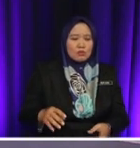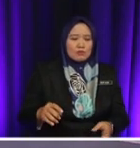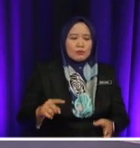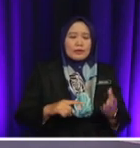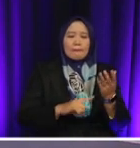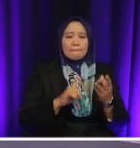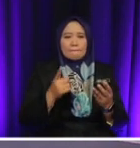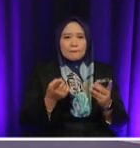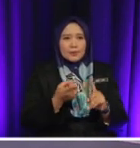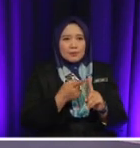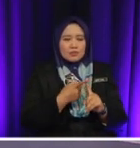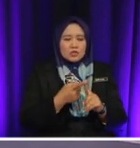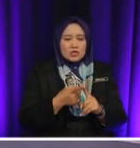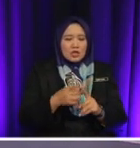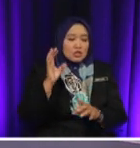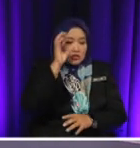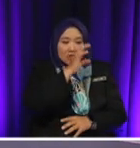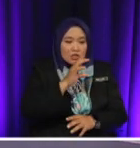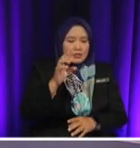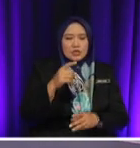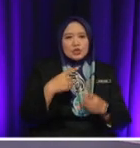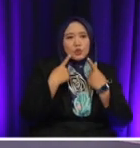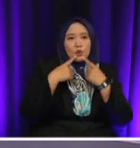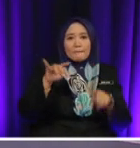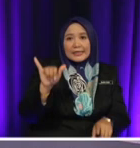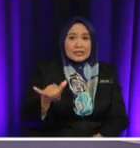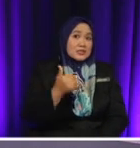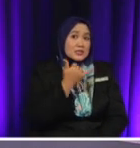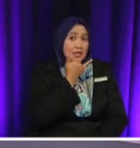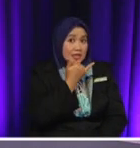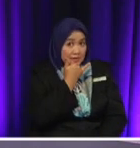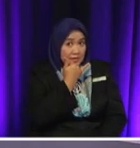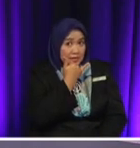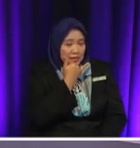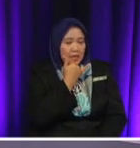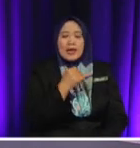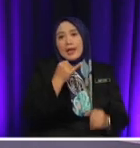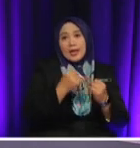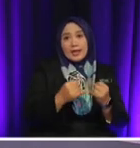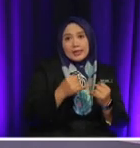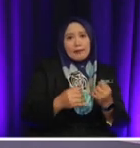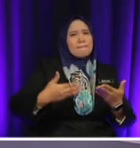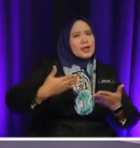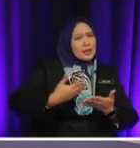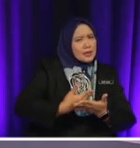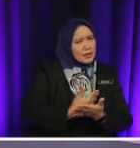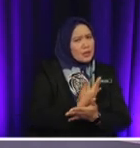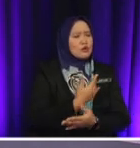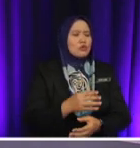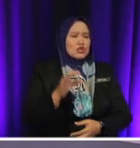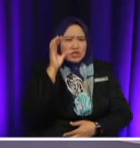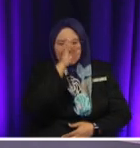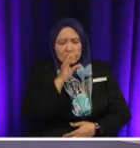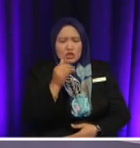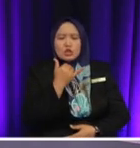supaya jawapan yang terakhir yang tinggal itu adalah jawapan yang paling tepat okey so kita tengok dekat